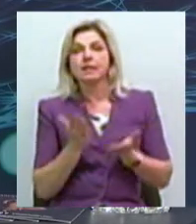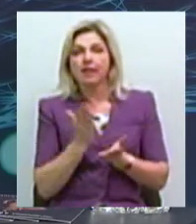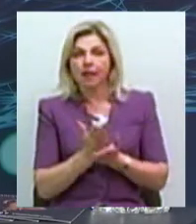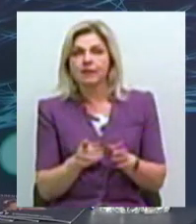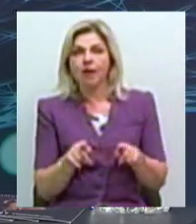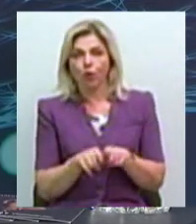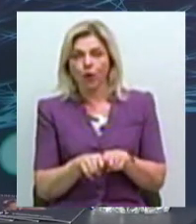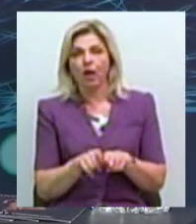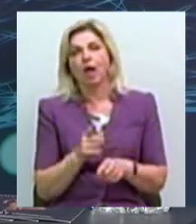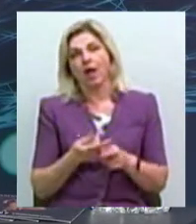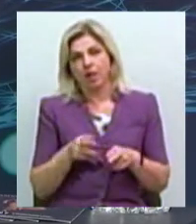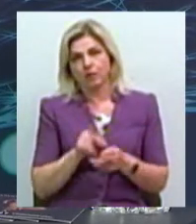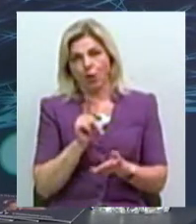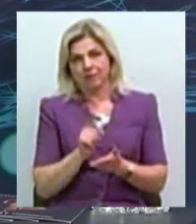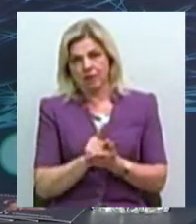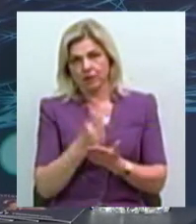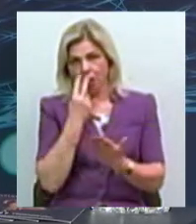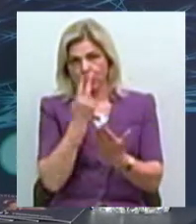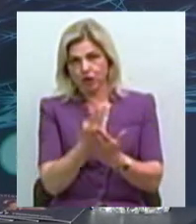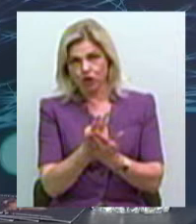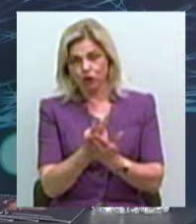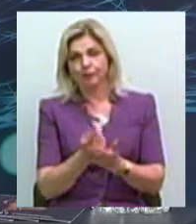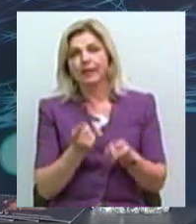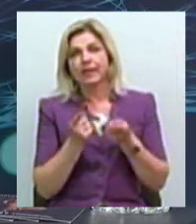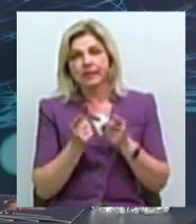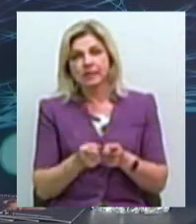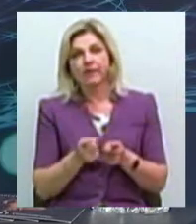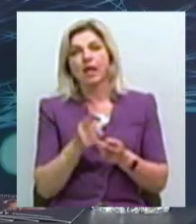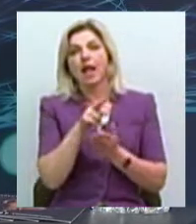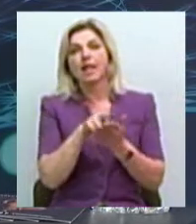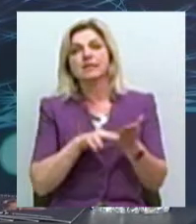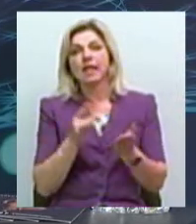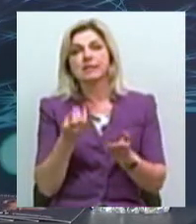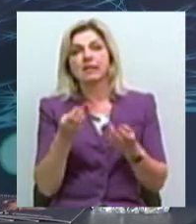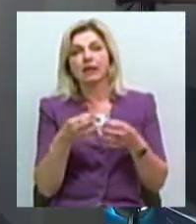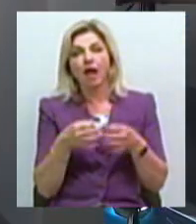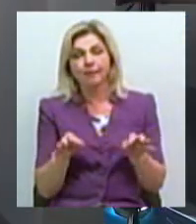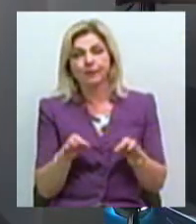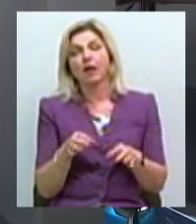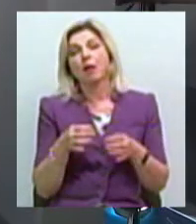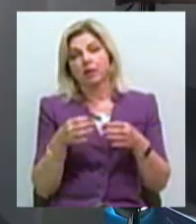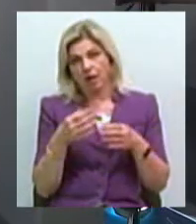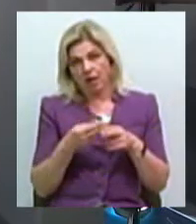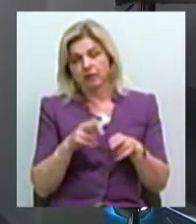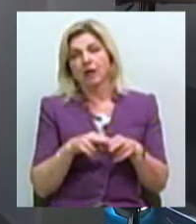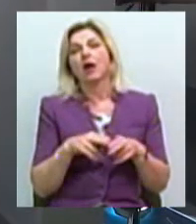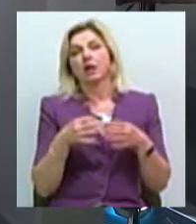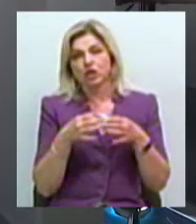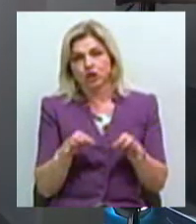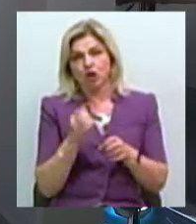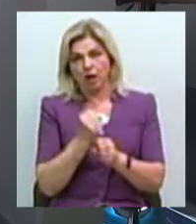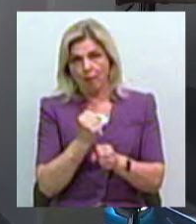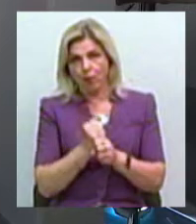это обязательно отражено там. Да? То есть действительно есть лицензия, и она позволяет эту деятельность за какой-то период или на